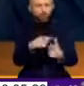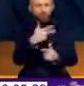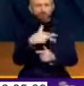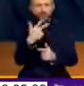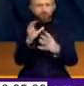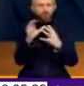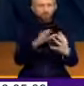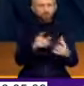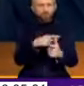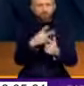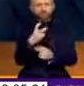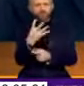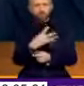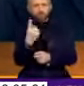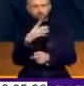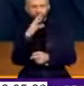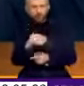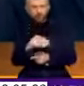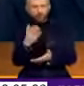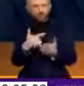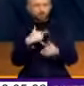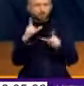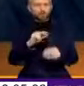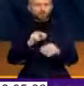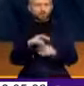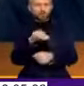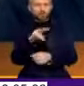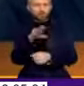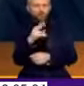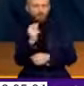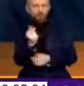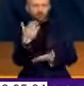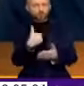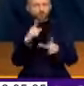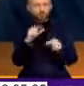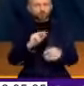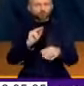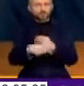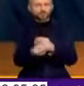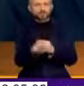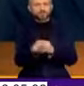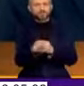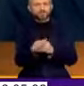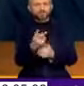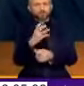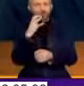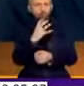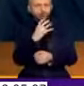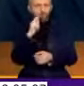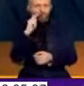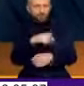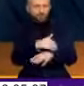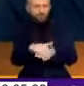33-м автобусом, або 241-ю маршруткою, якщо їду через Мілютенка, якщо їду через Кубанську Україну вулицю,